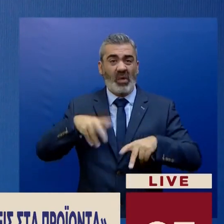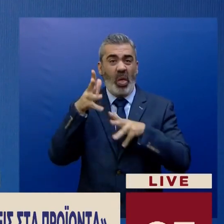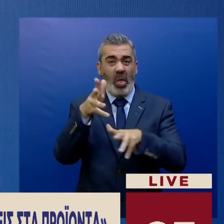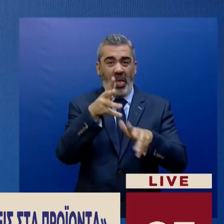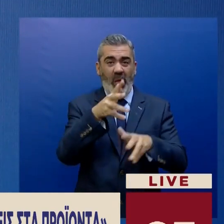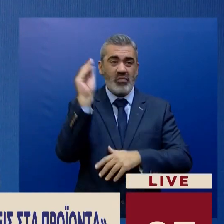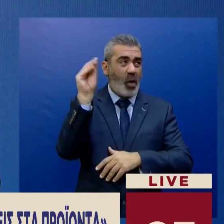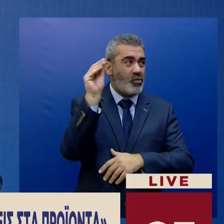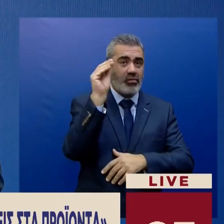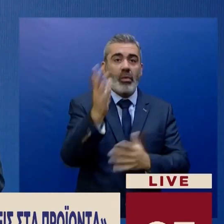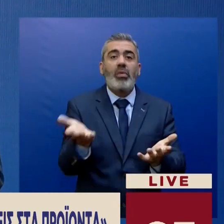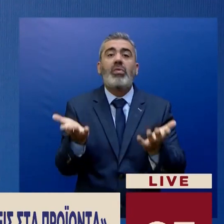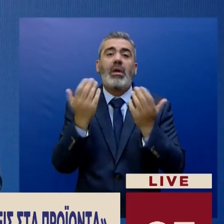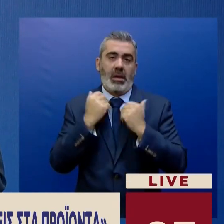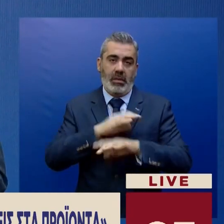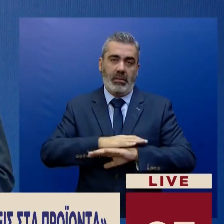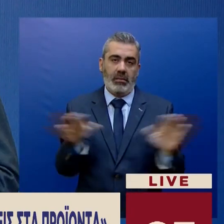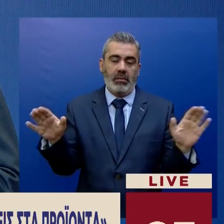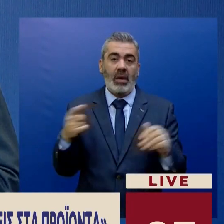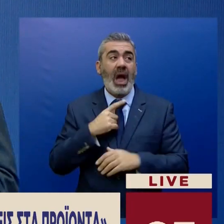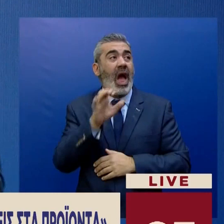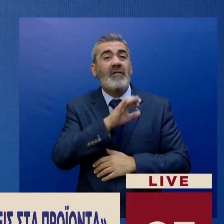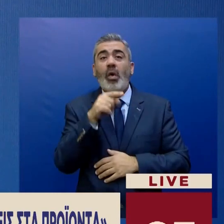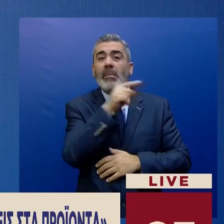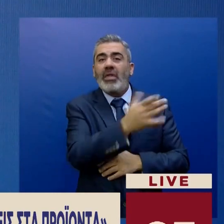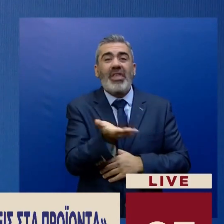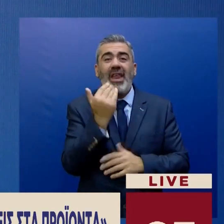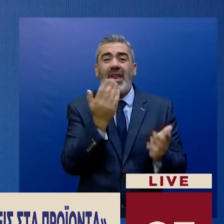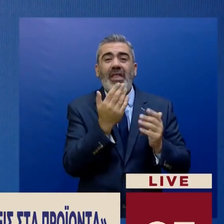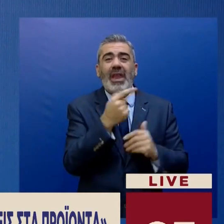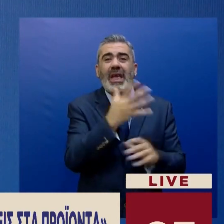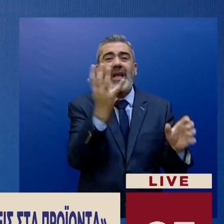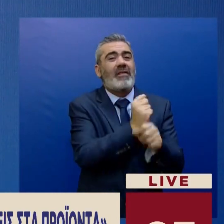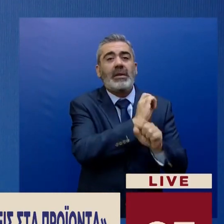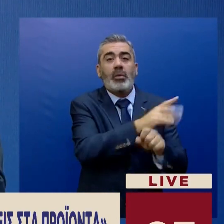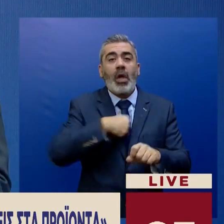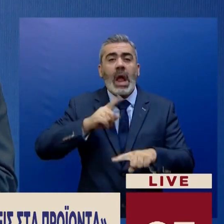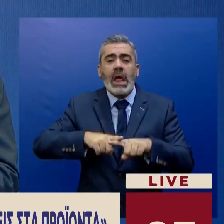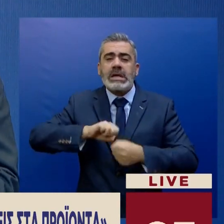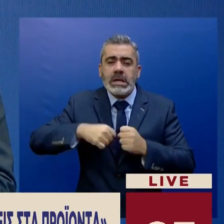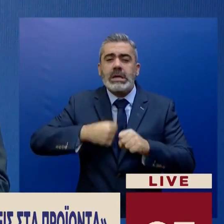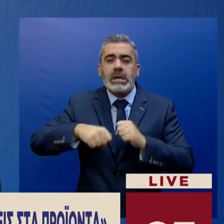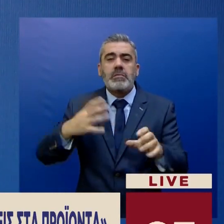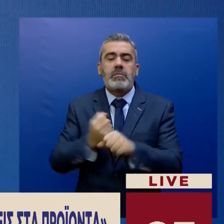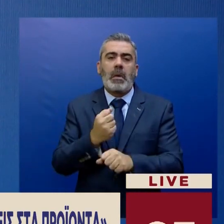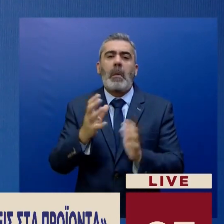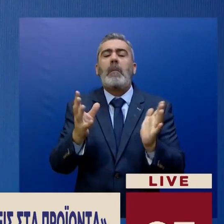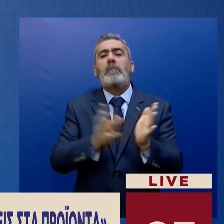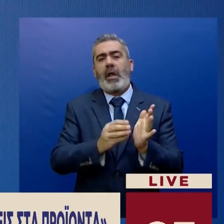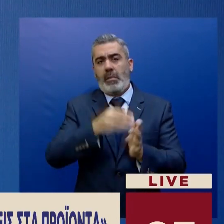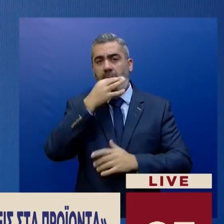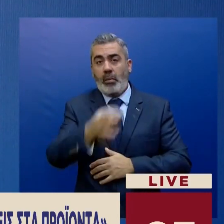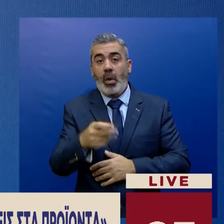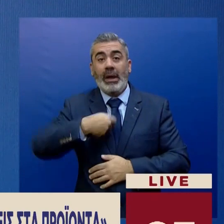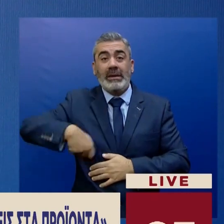πρόκειται ποτέ να τους τάξουμε κάτι το οποίο καμία ευρωπαϊκή χώρα δεν έχει καταφέρει. Αν δείτε σε αυτούς τους πίνακες που σας αναφέρω, παράδειγμα η Ισπανία ή η